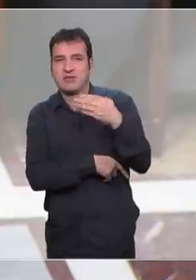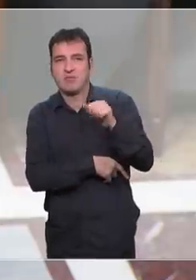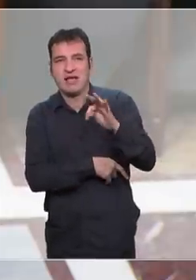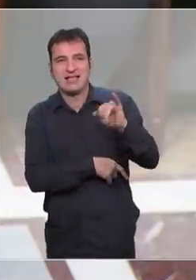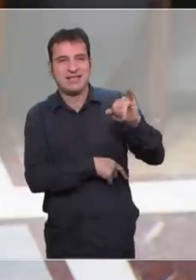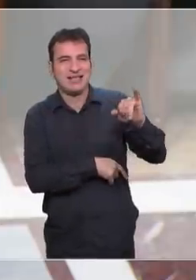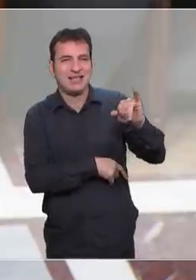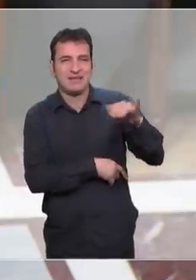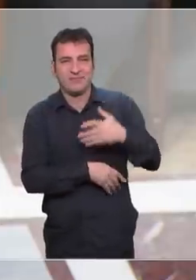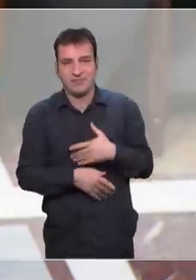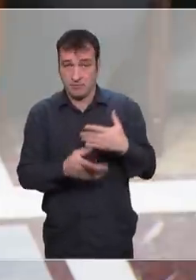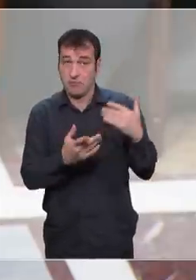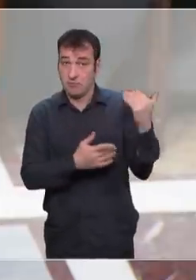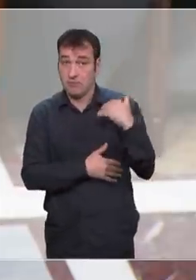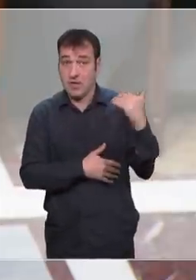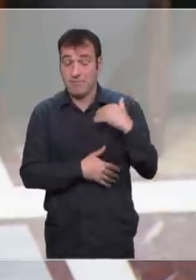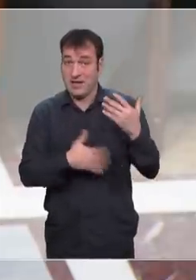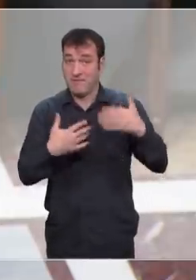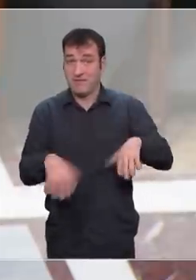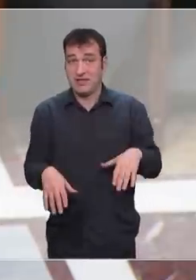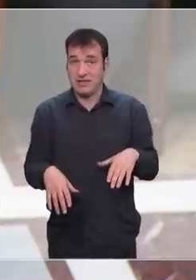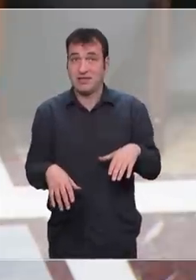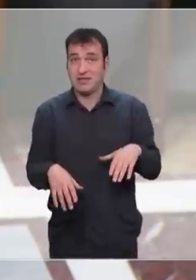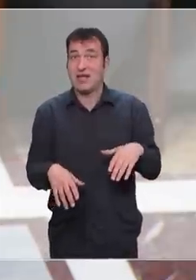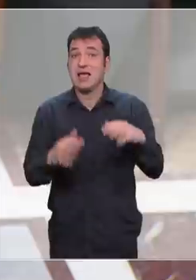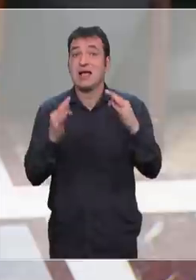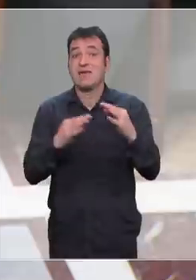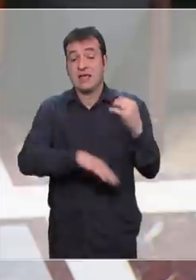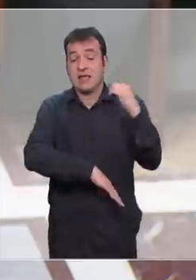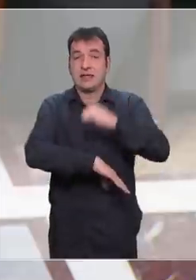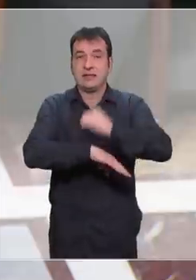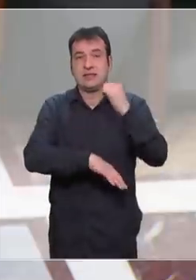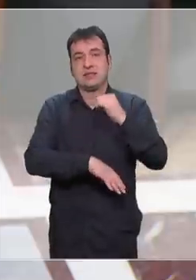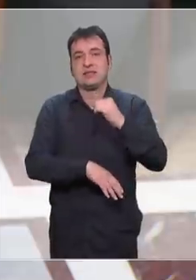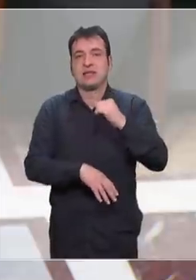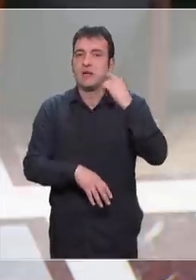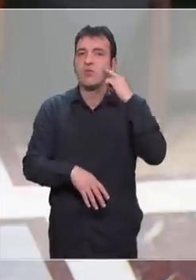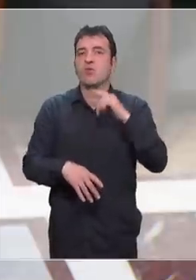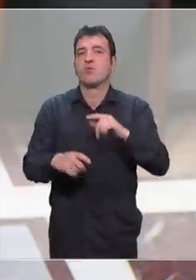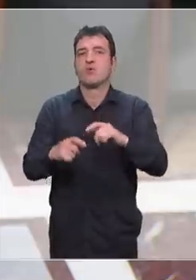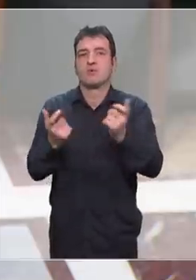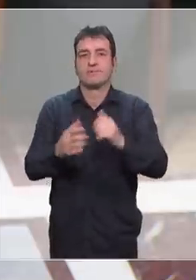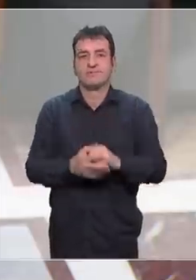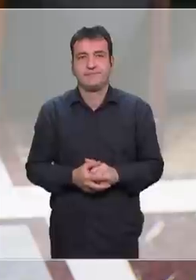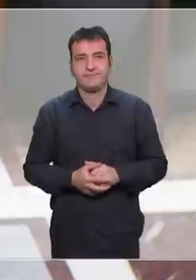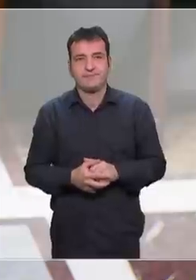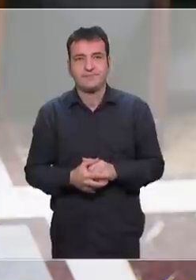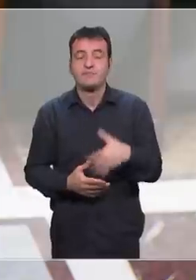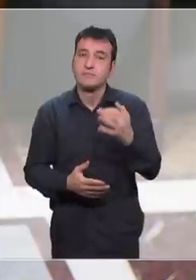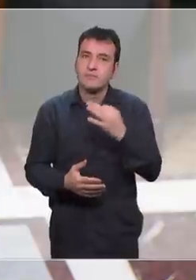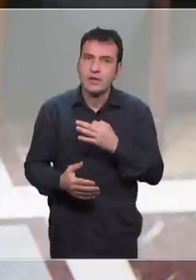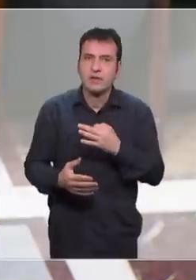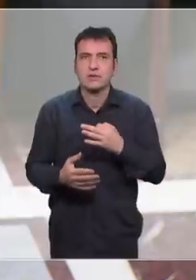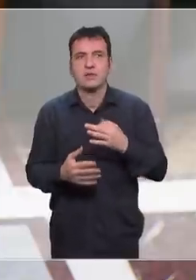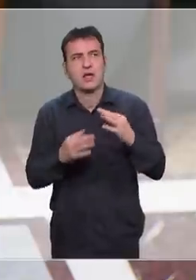Mattei m'a déjà sollicité, alerté sur le guichet aux entreprises. Vous avez dit les formalités pèsent